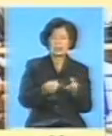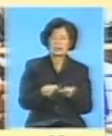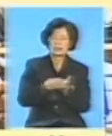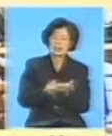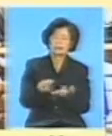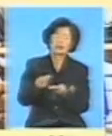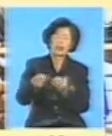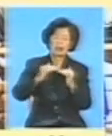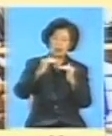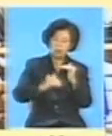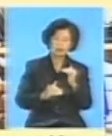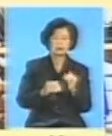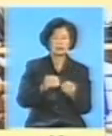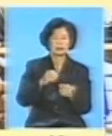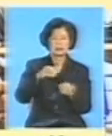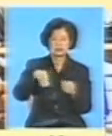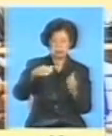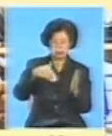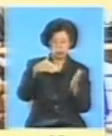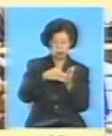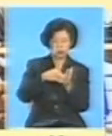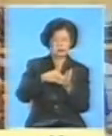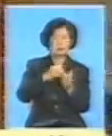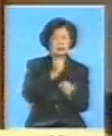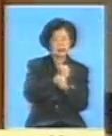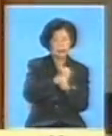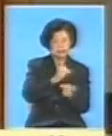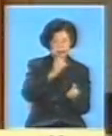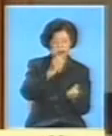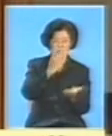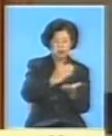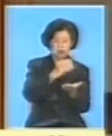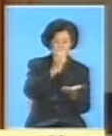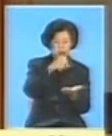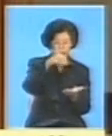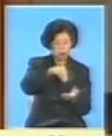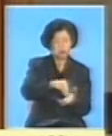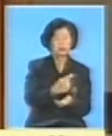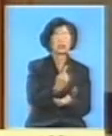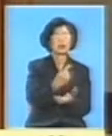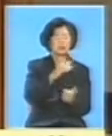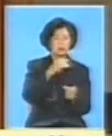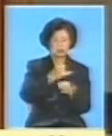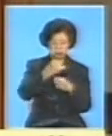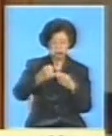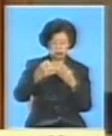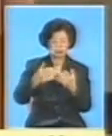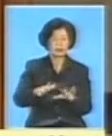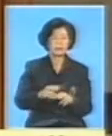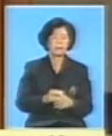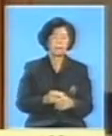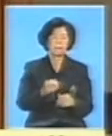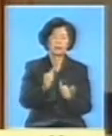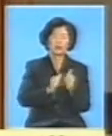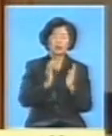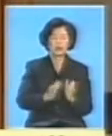กอย่างนะตั้งศูนย์สต็อปให้ตั้งการงบประมาณต่างๆลดลงไปหมดนะครับก็ทุกคนก็เต็มใจที่จะเข้ามา